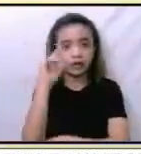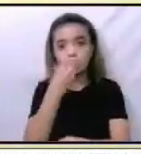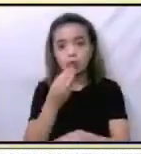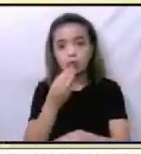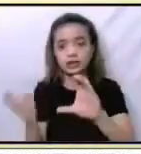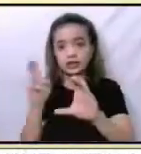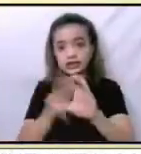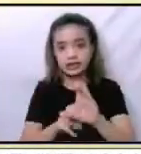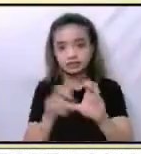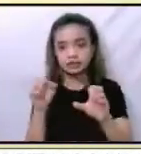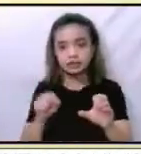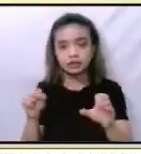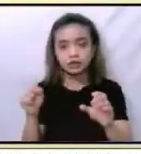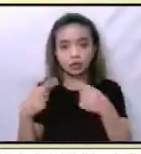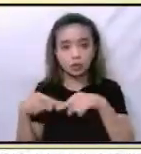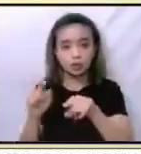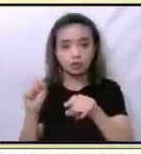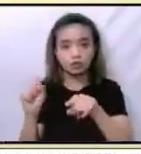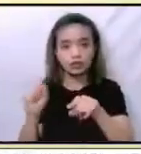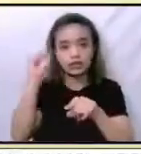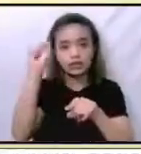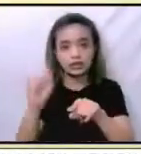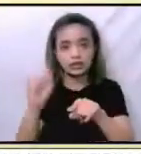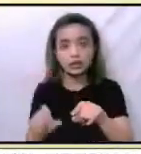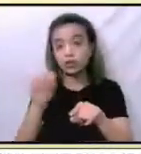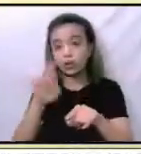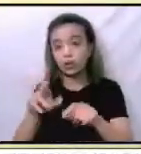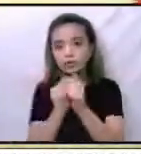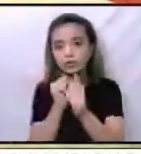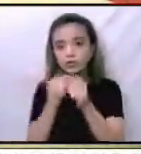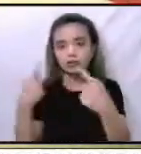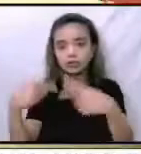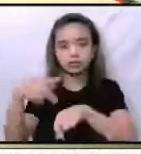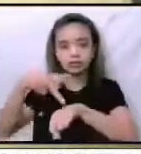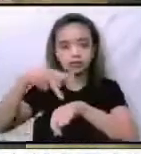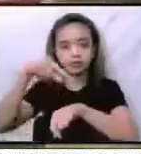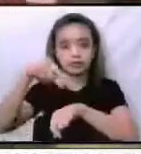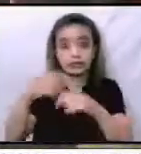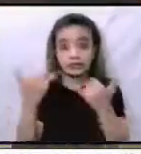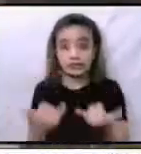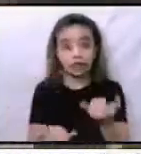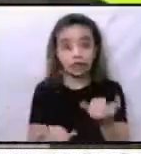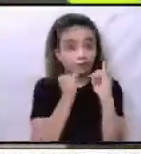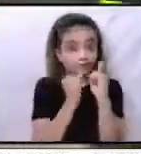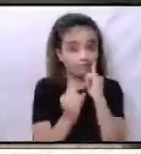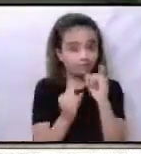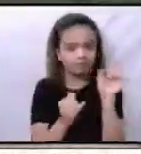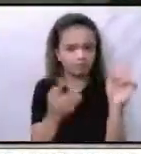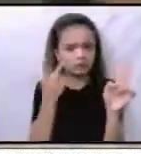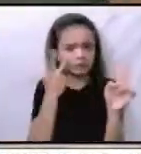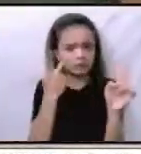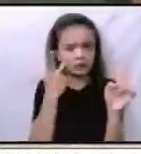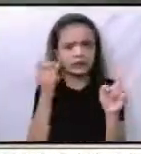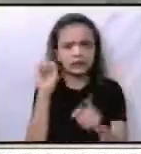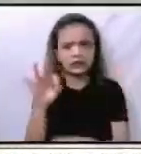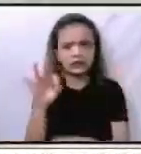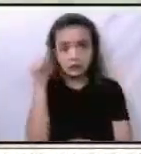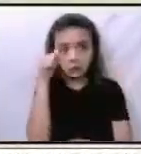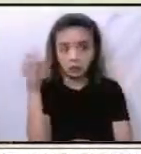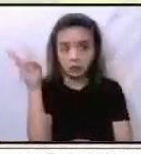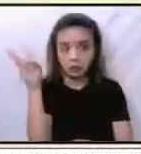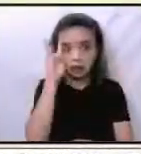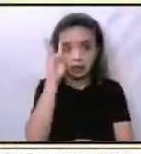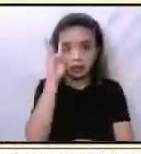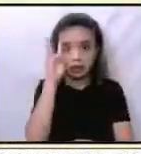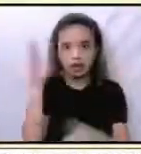yung papunta ng Paranaque. Ngayon, kumausap tayo natin mga kabibe, tignan natin kung sila ay aware ba sila na may libreng sakay